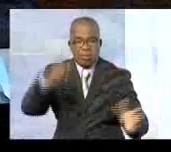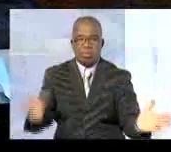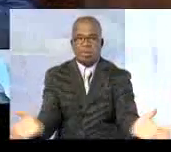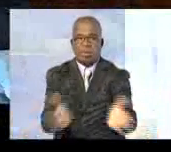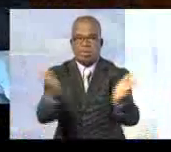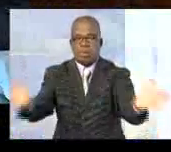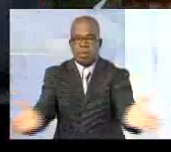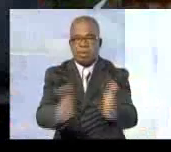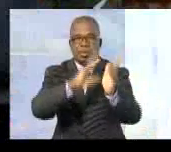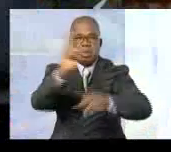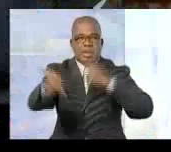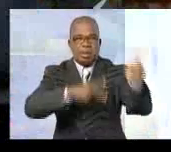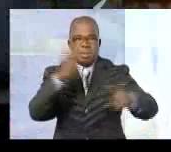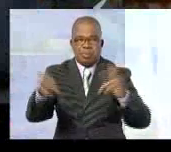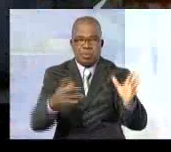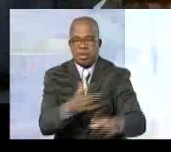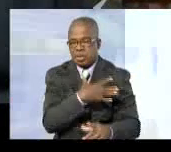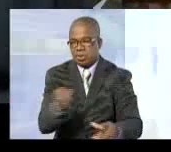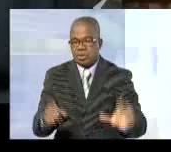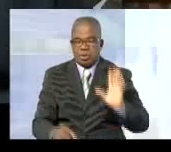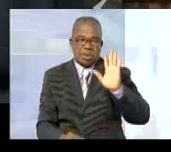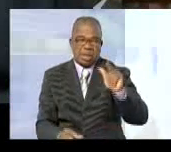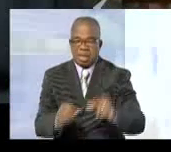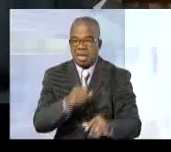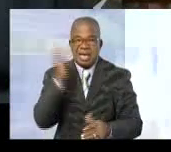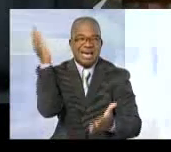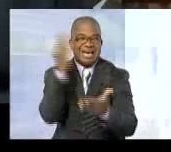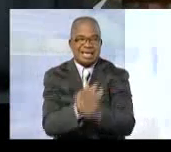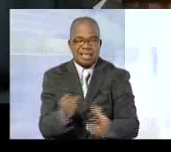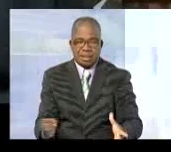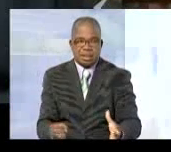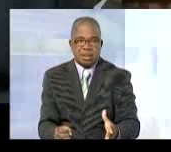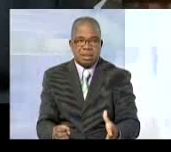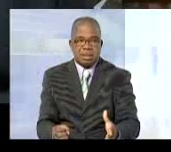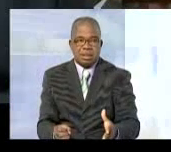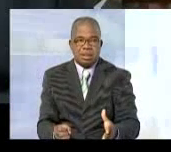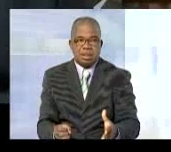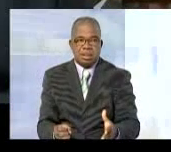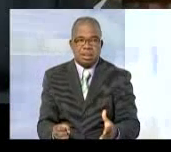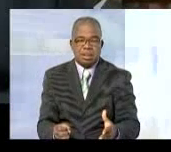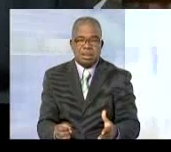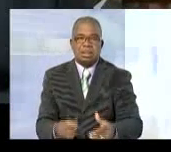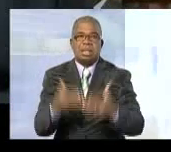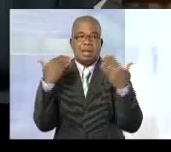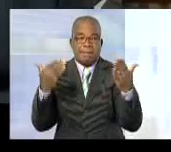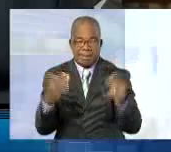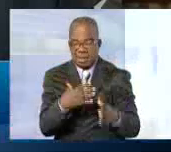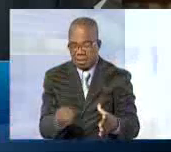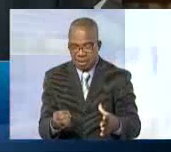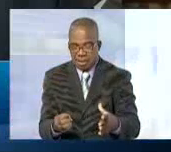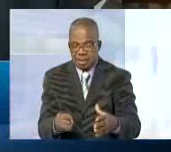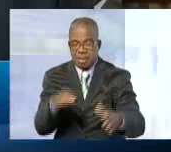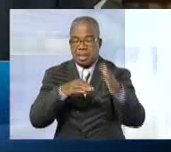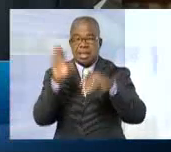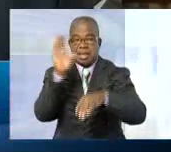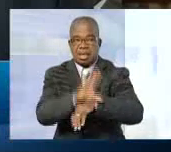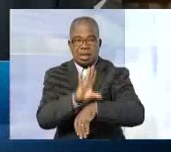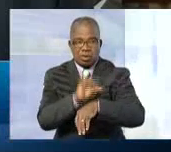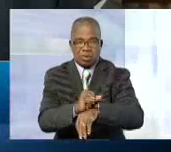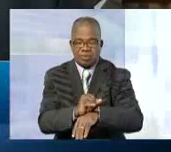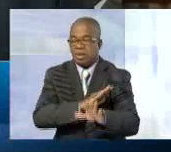plus de responsabilités. J'invite les populations vivant en Côte d'Ivoire, sans exclusive, à entreprendre